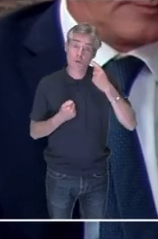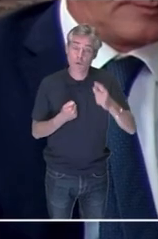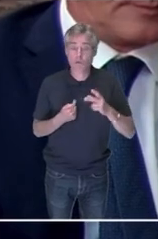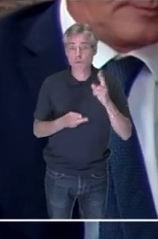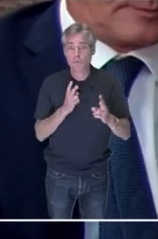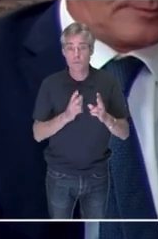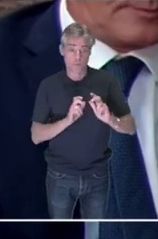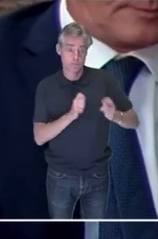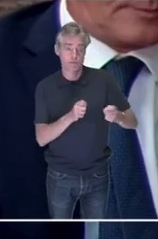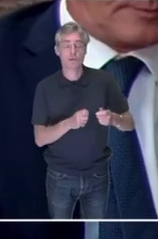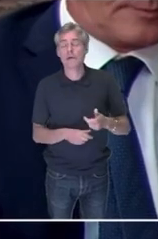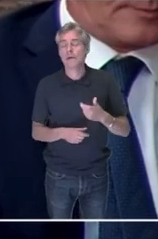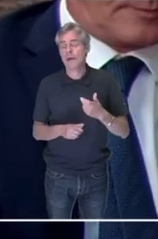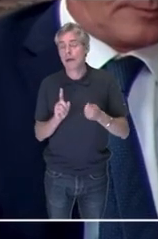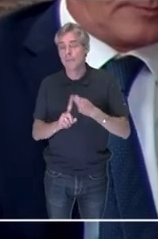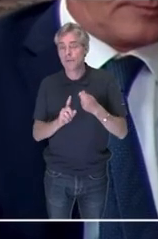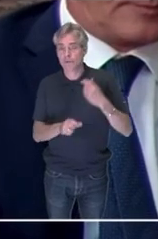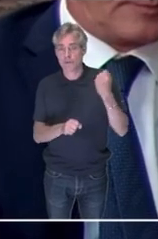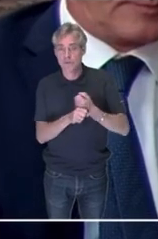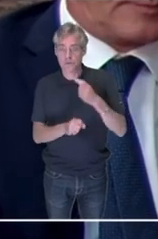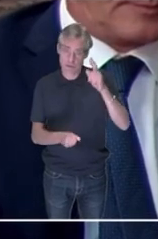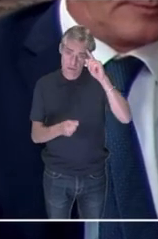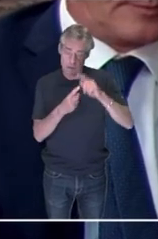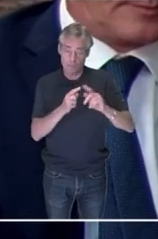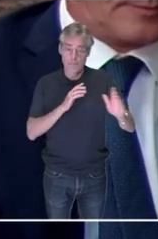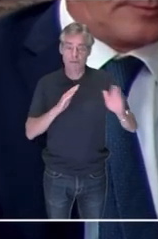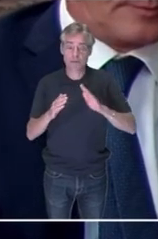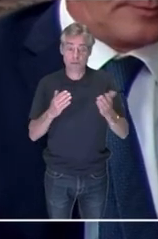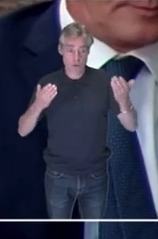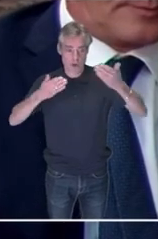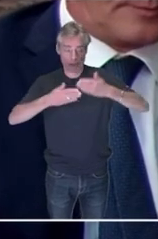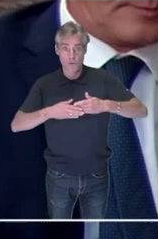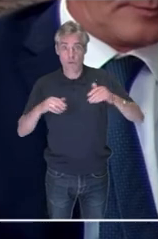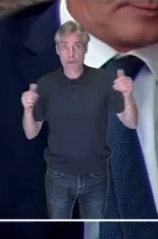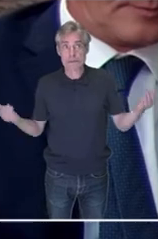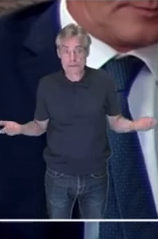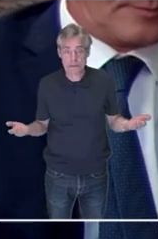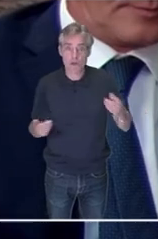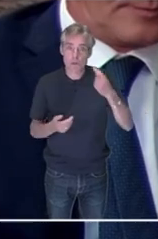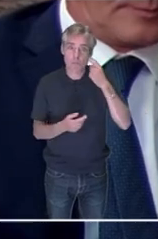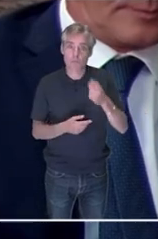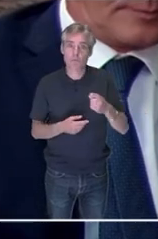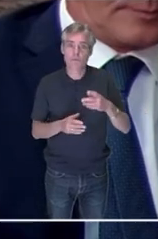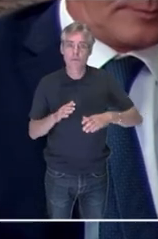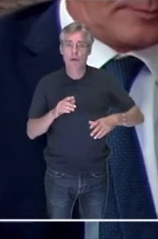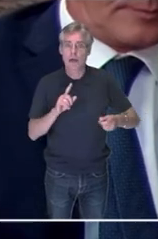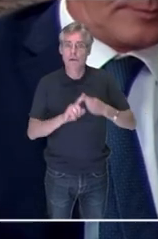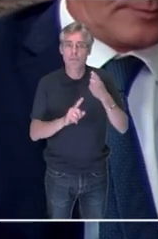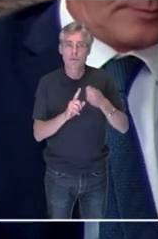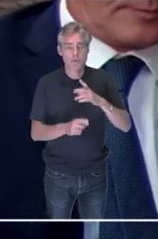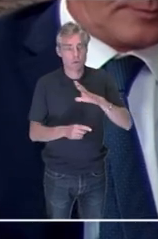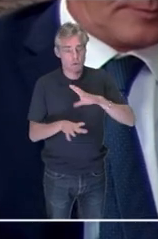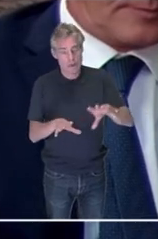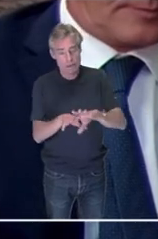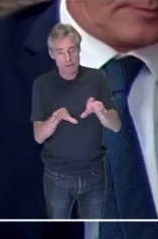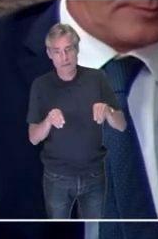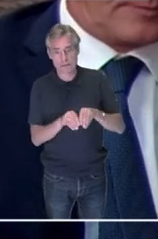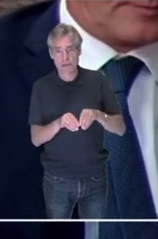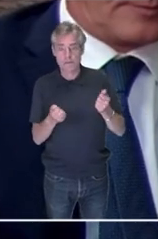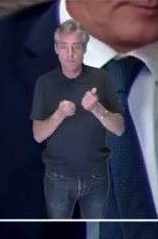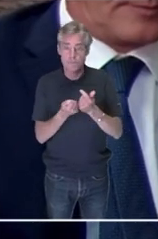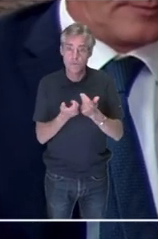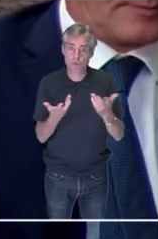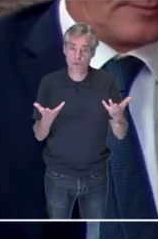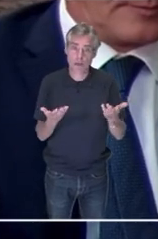est important de travailler sur la médiation la nuit et nous pensons qu'il est fondamental d'avoir des équipes plurielles